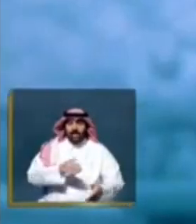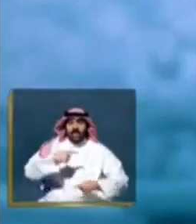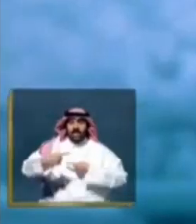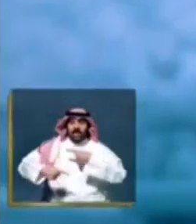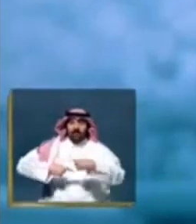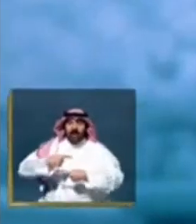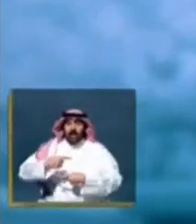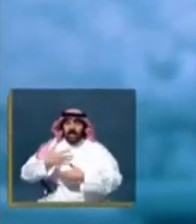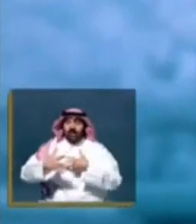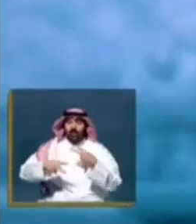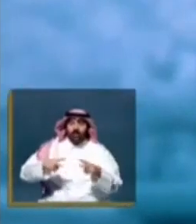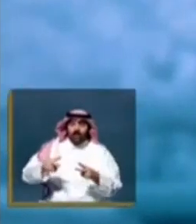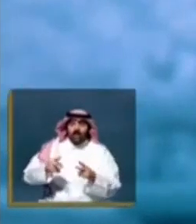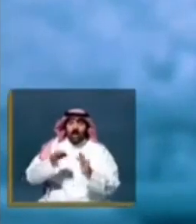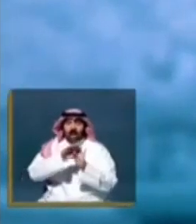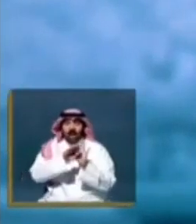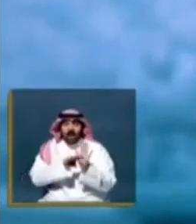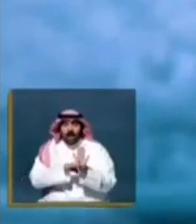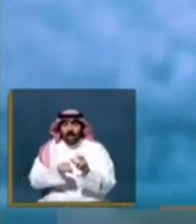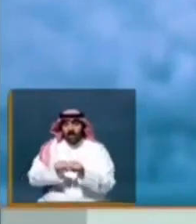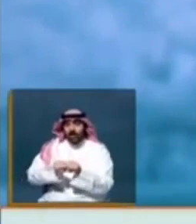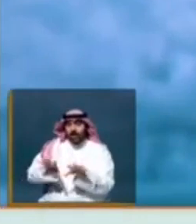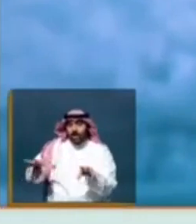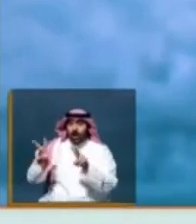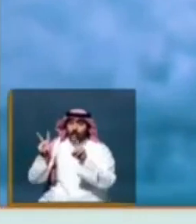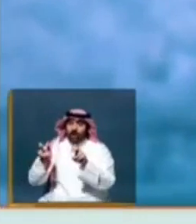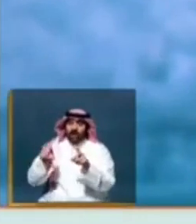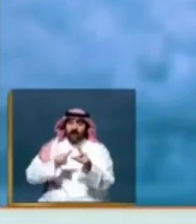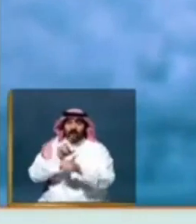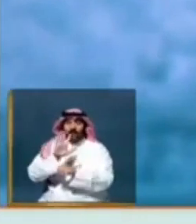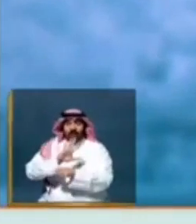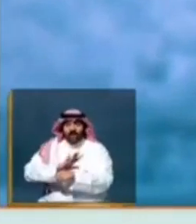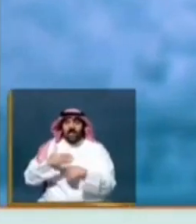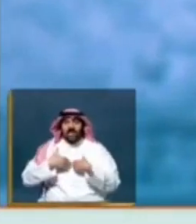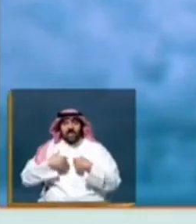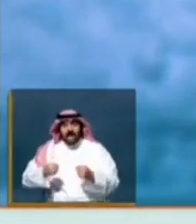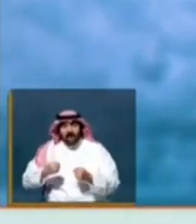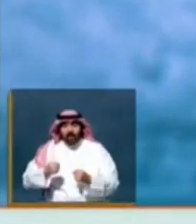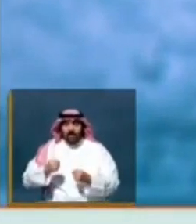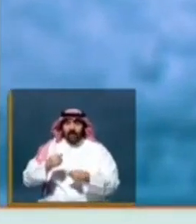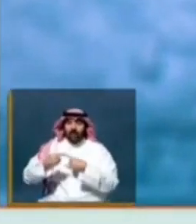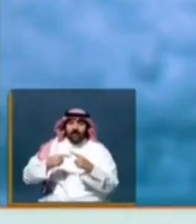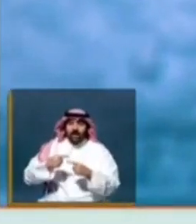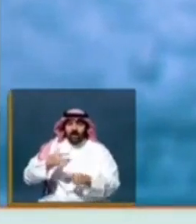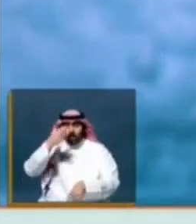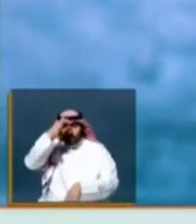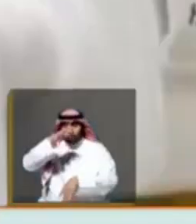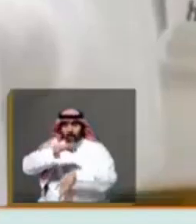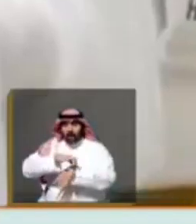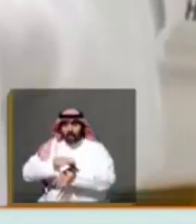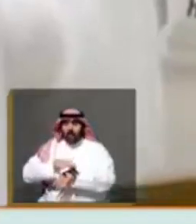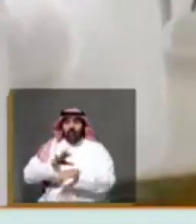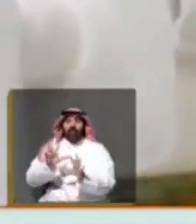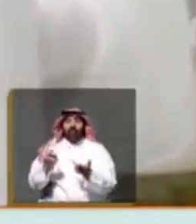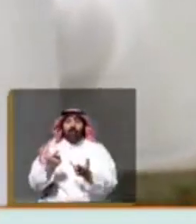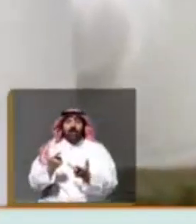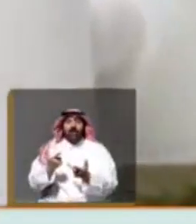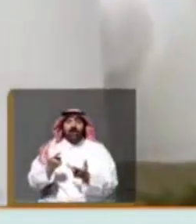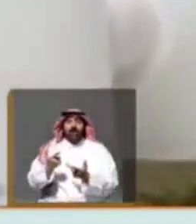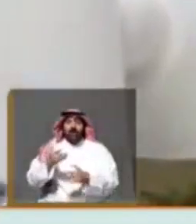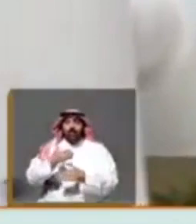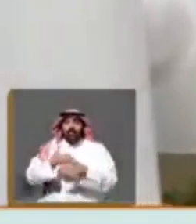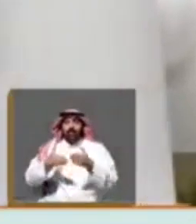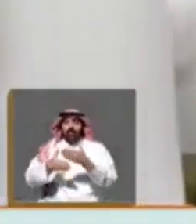استمرارا للإجراءات الاحترازية والوقائية لمنع انتشار فيروس كورونا وحرصا على سلامة المراجعين والمرضى، طبق مستشفى الملك خالد